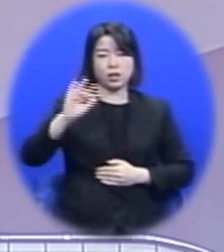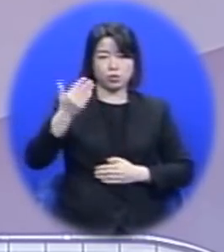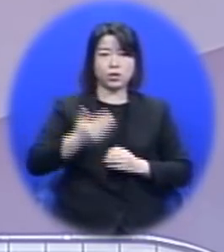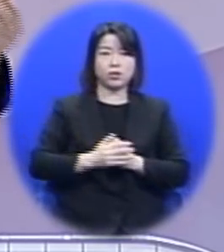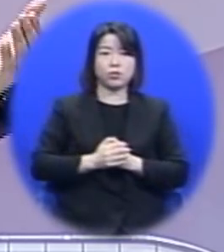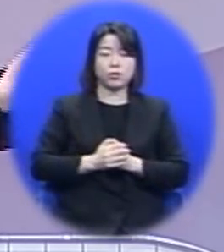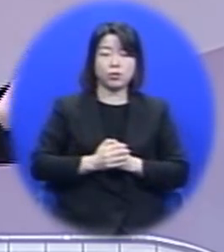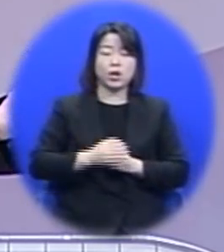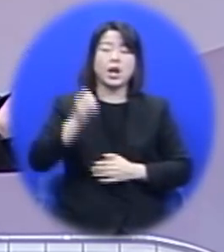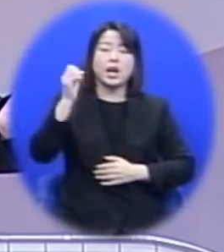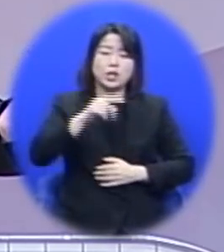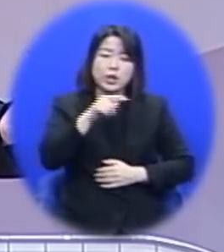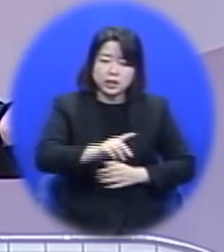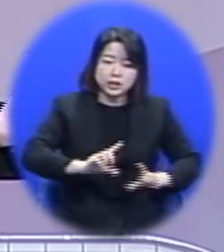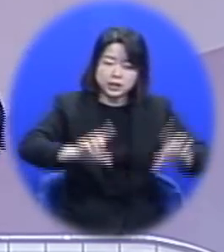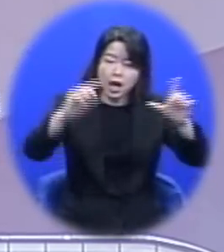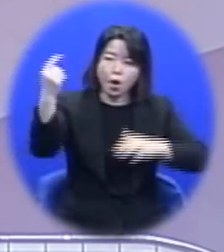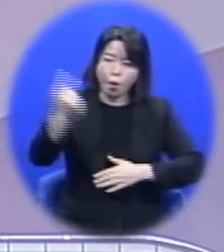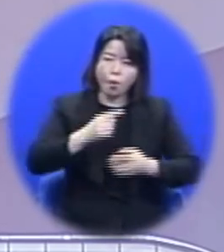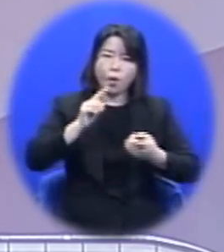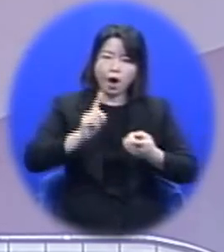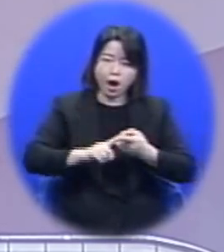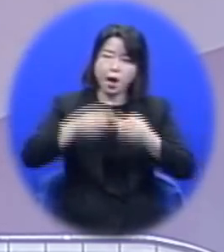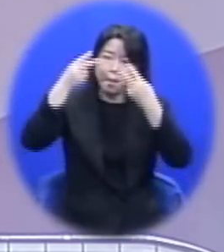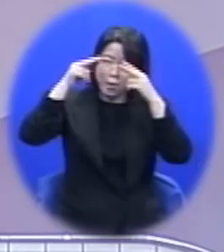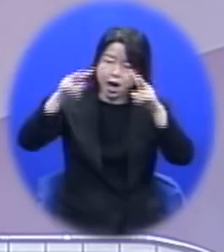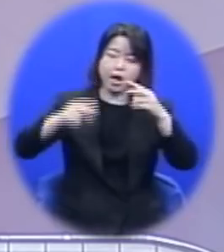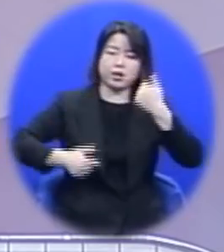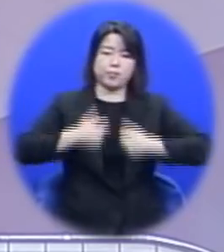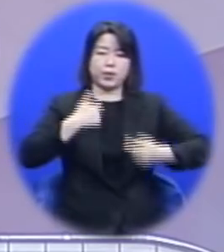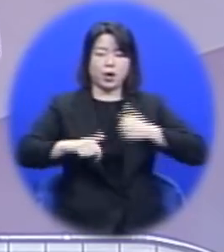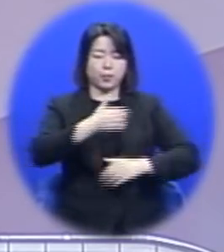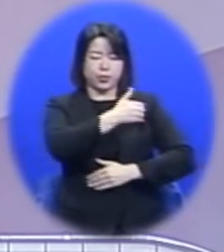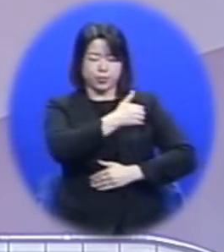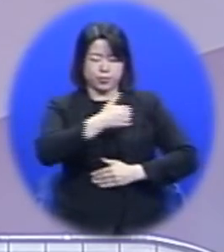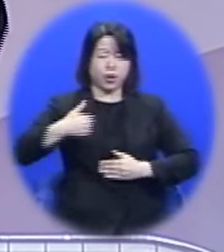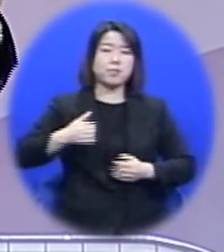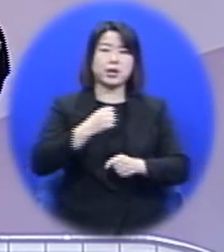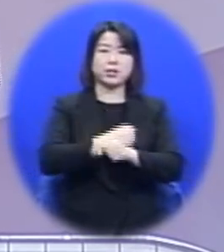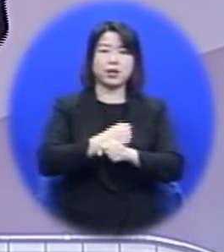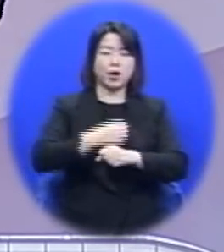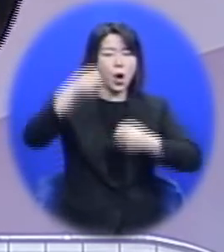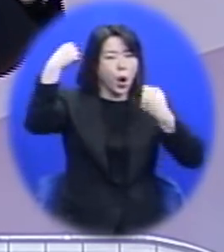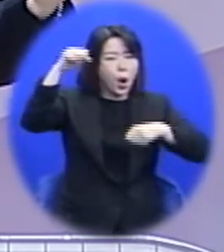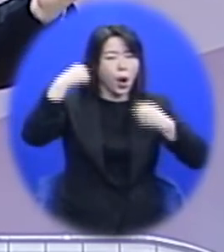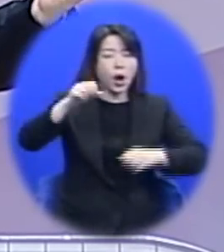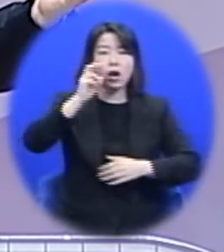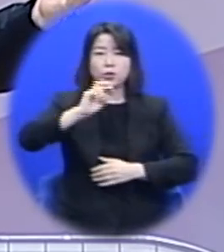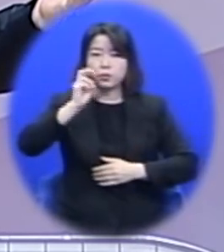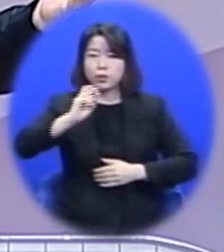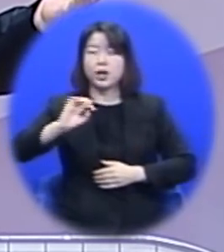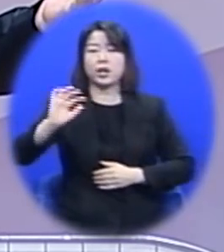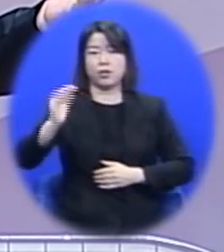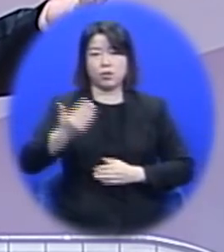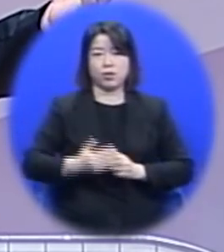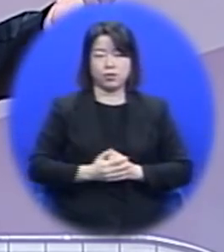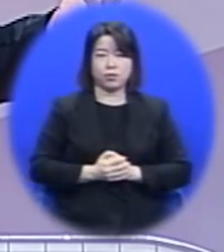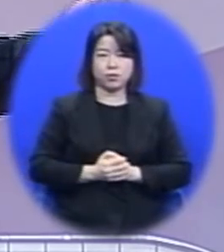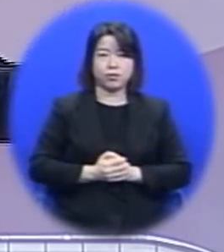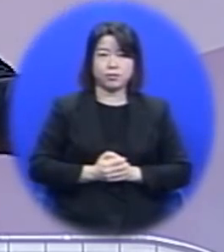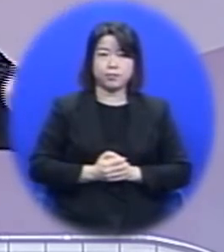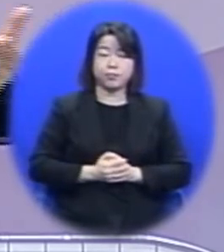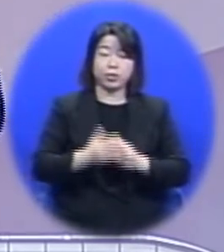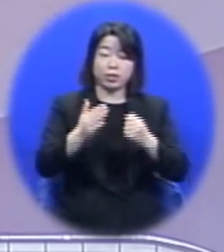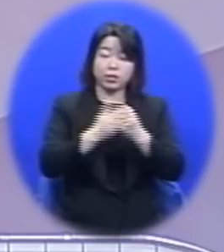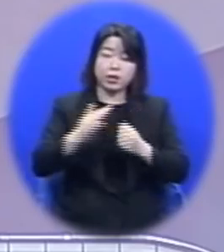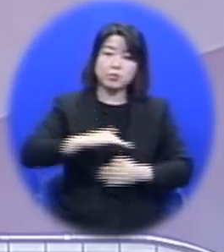그리고 그날이 올 것을 바라보면서 기쁨이 충만하게 됩니다. 춤을 추고 노래를 하게 됩니다.